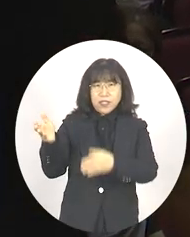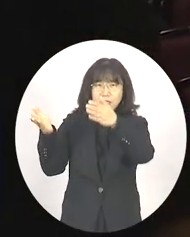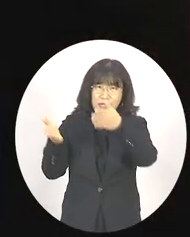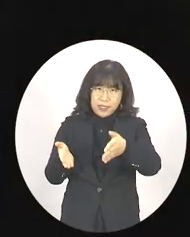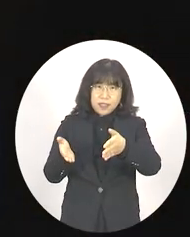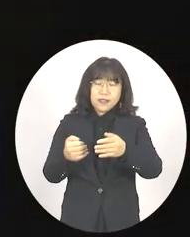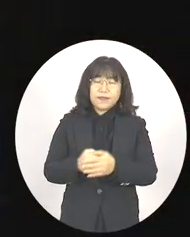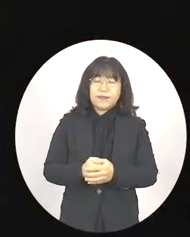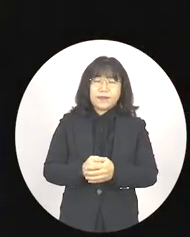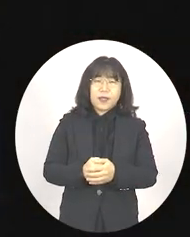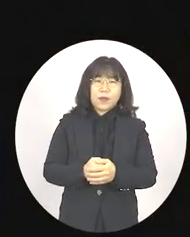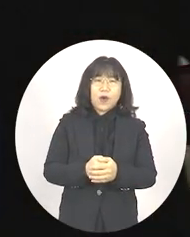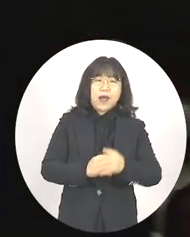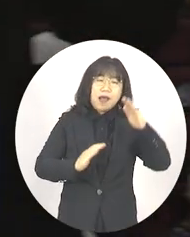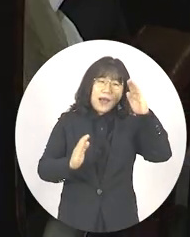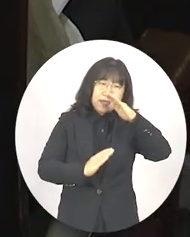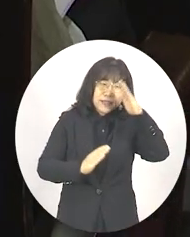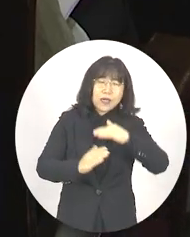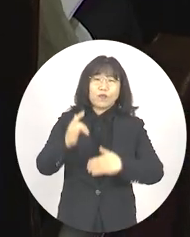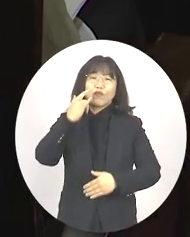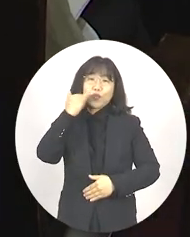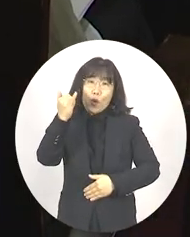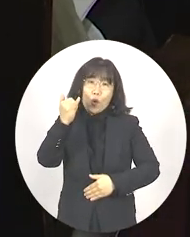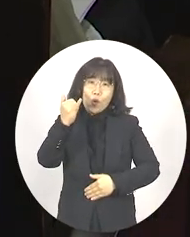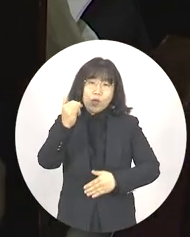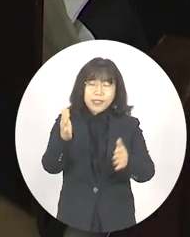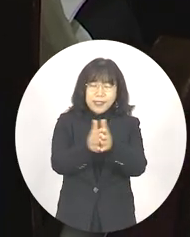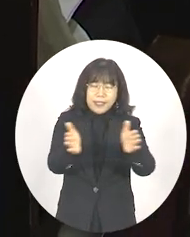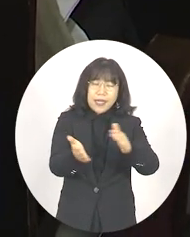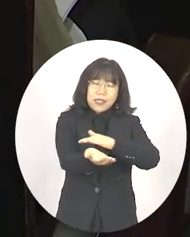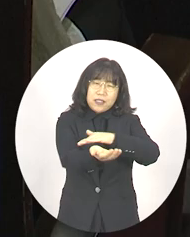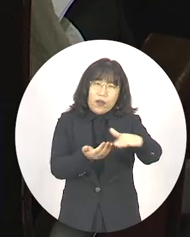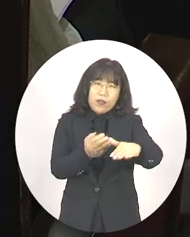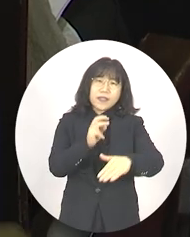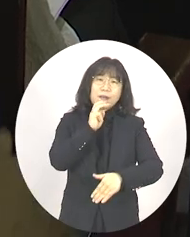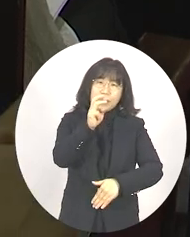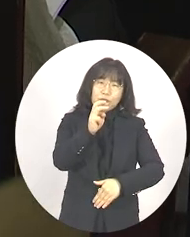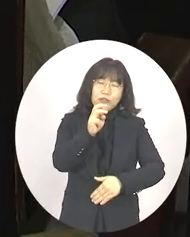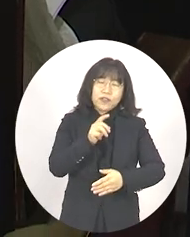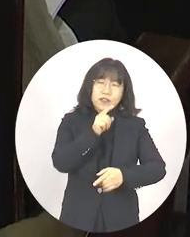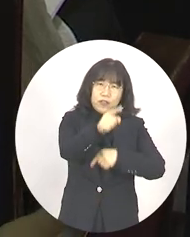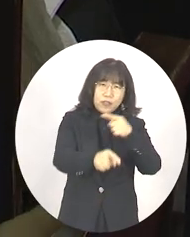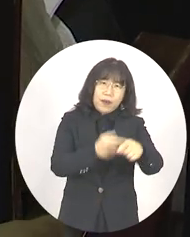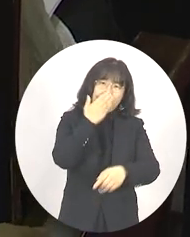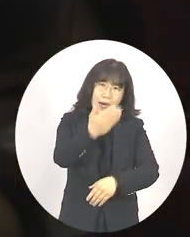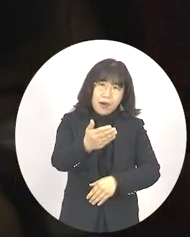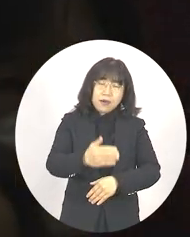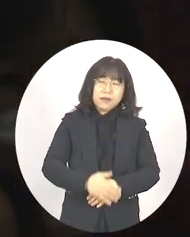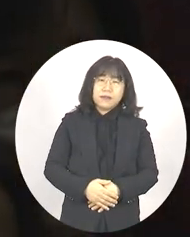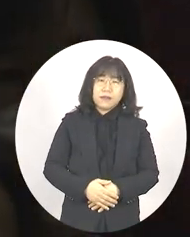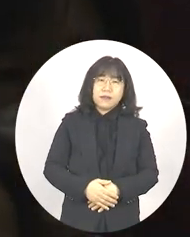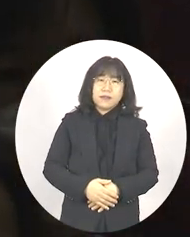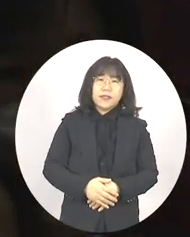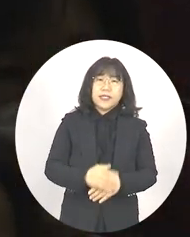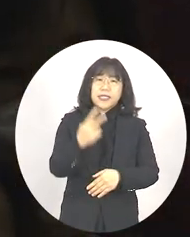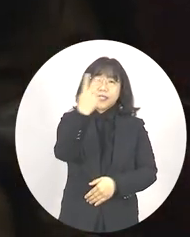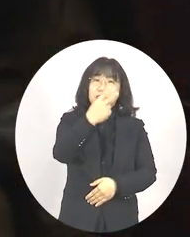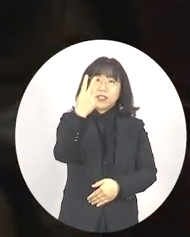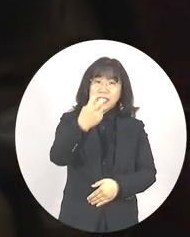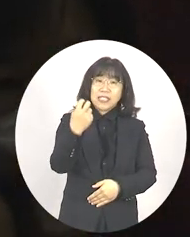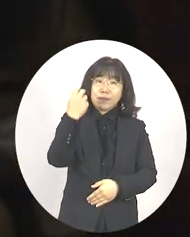3시부터 5시까지 진행되며 수험생과 학부모 누구나 시작 30분 전부터 선착순 입장하면 됩니다.